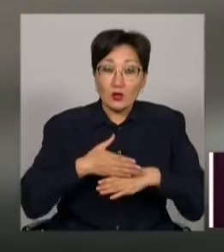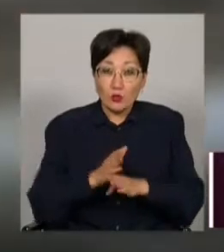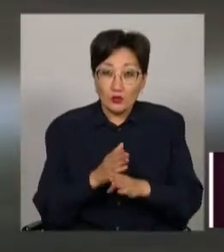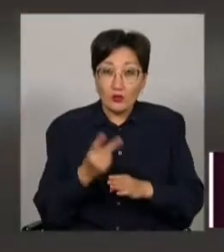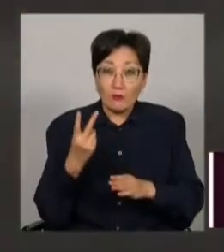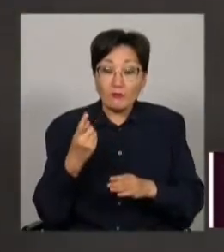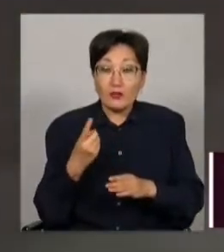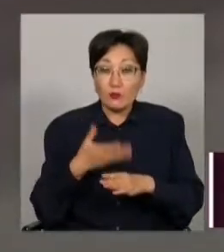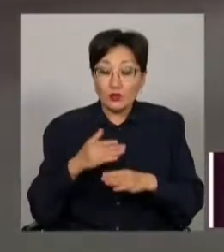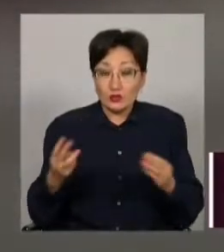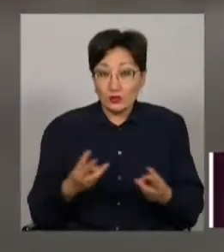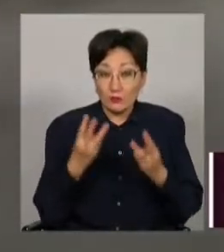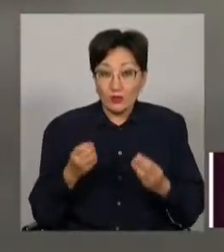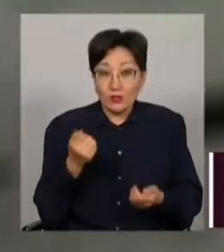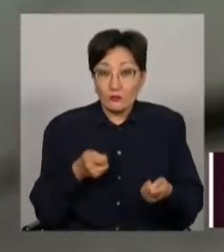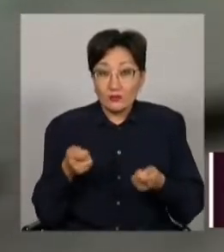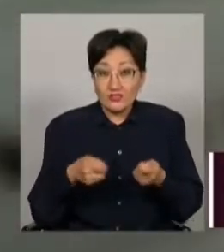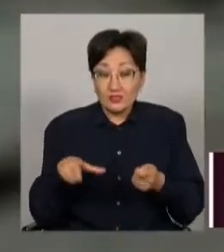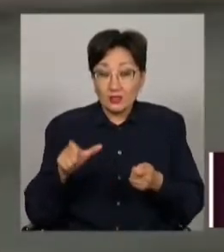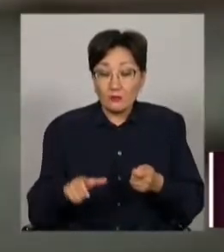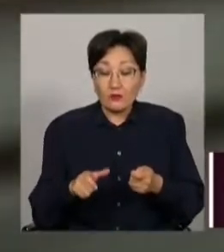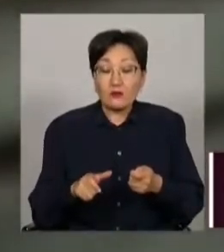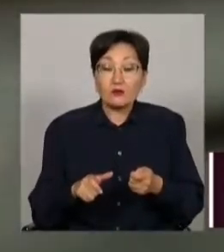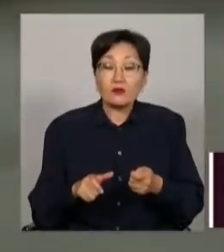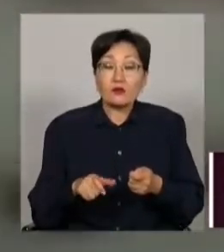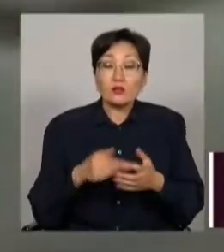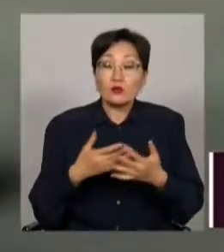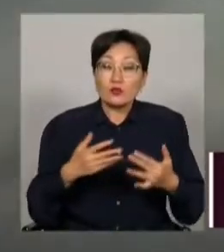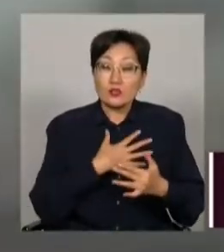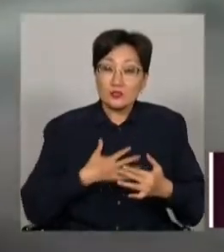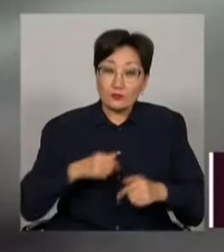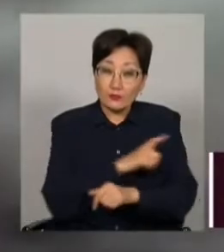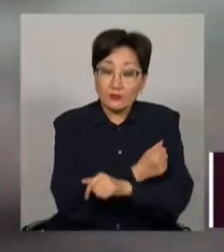кеткен. Ал көлік жүргізушісі түрлі дене жарақатымен ауруханаға жеткізілген.